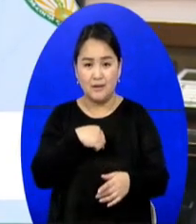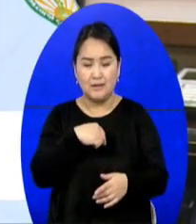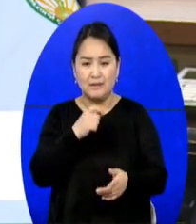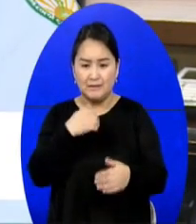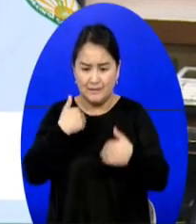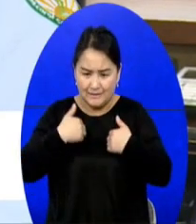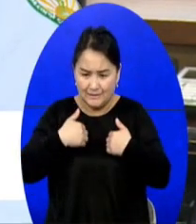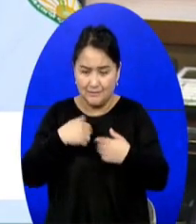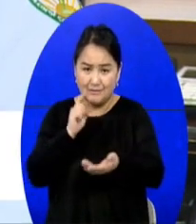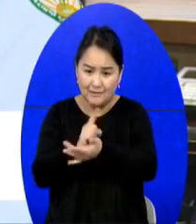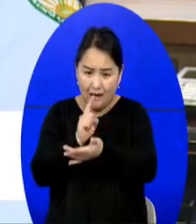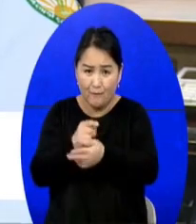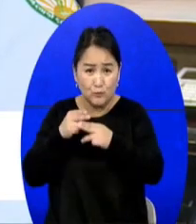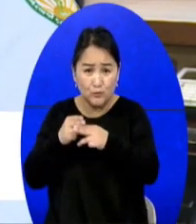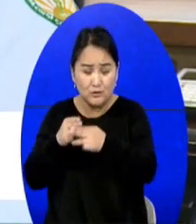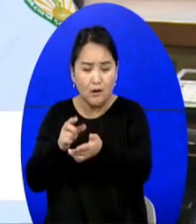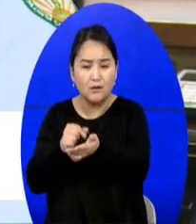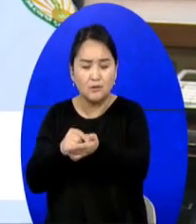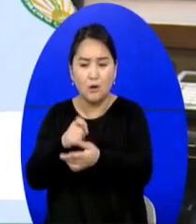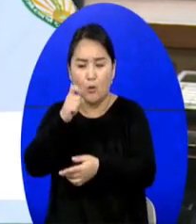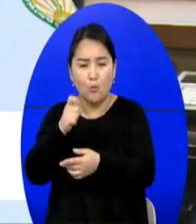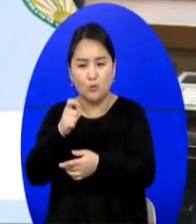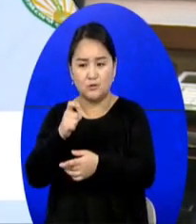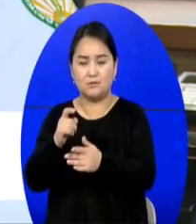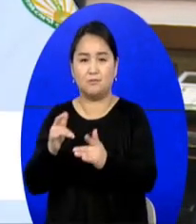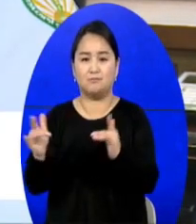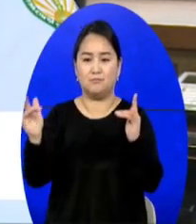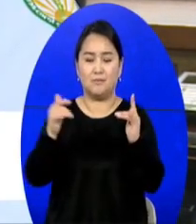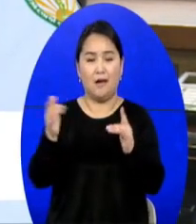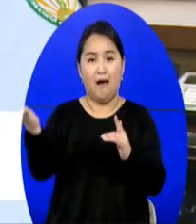эмчилгээ, эмийн эмчилгээ шаардлагатай хүмүүсийг бид нар одоо ангилаад